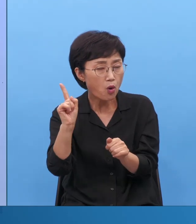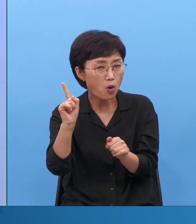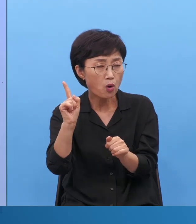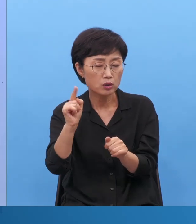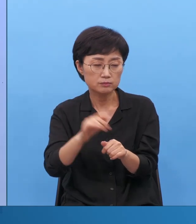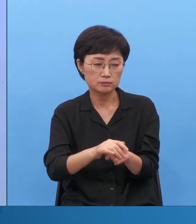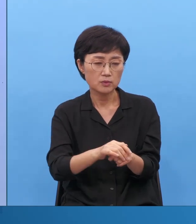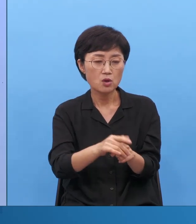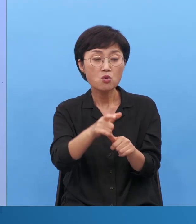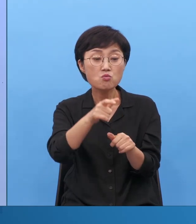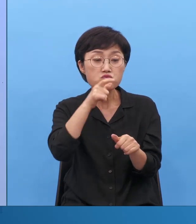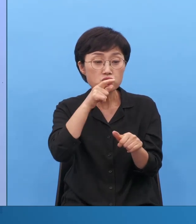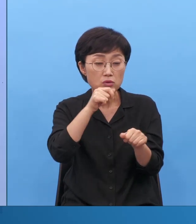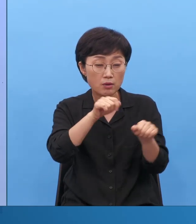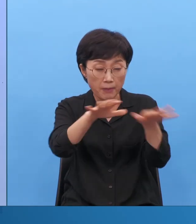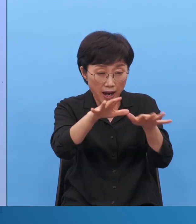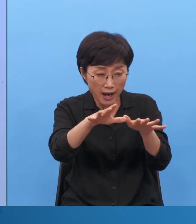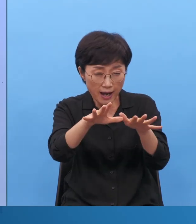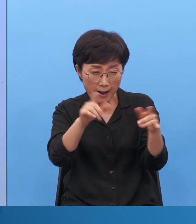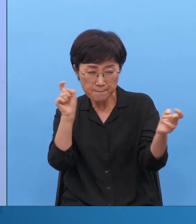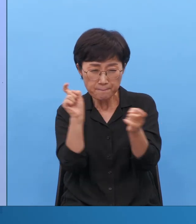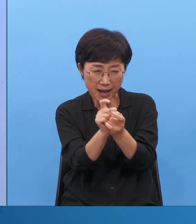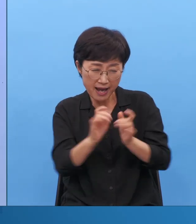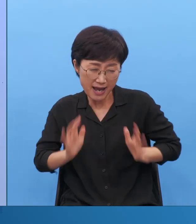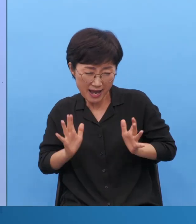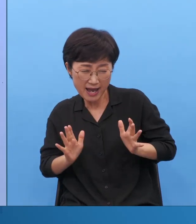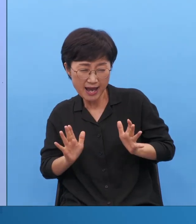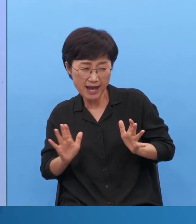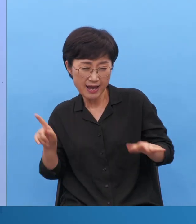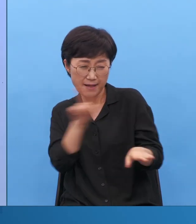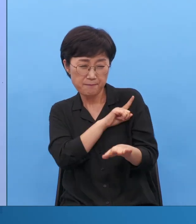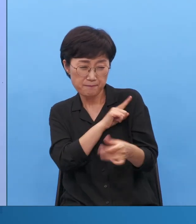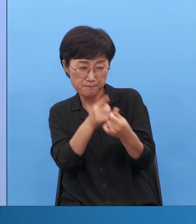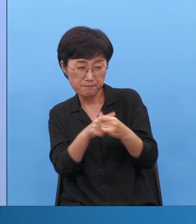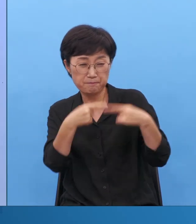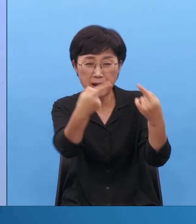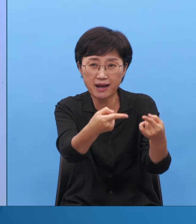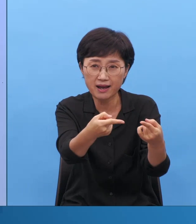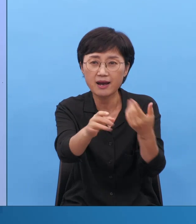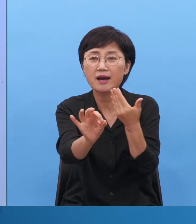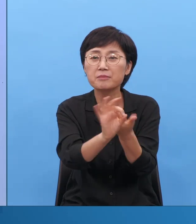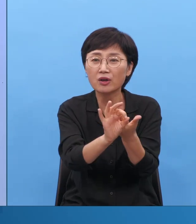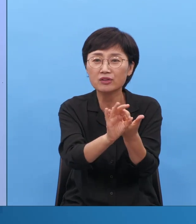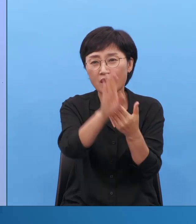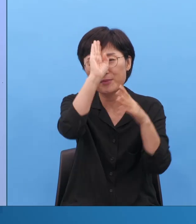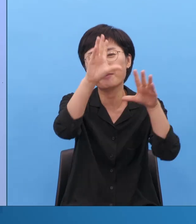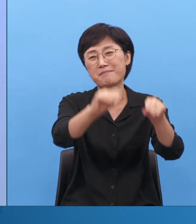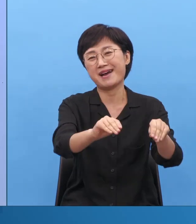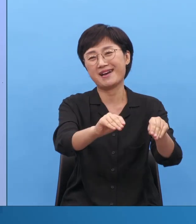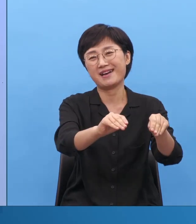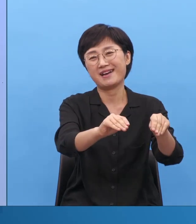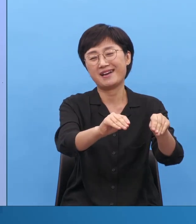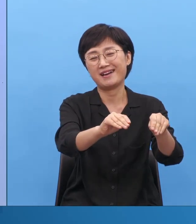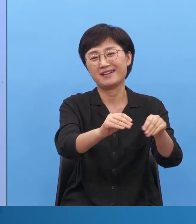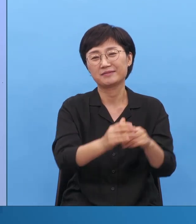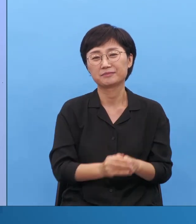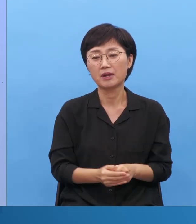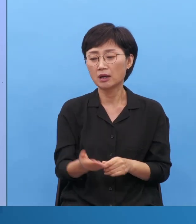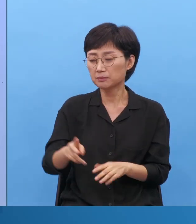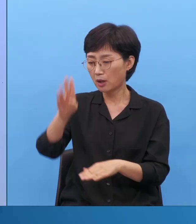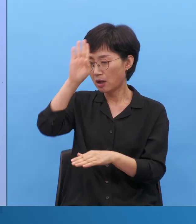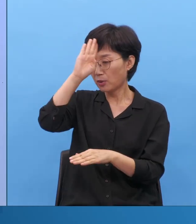that the angel would come and stir it around, but he couldn't even go down there. 안식일에는 164페이지나 되는 지켜야 되는 법들이